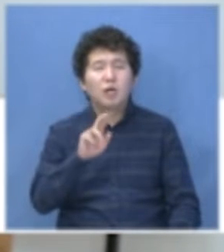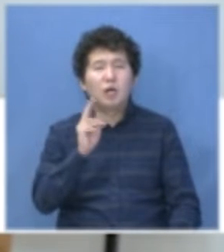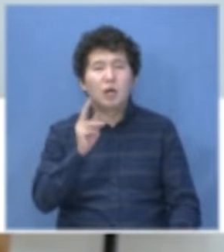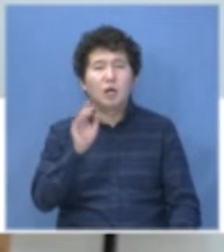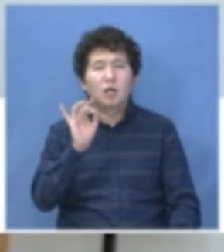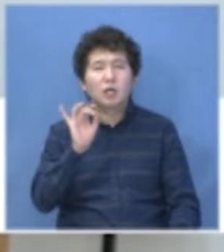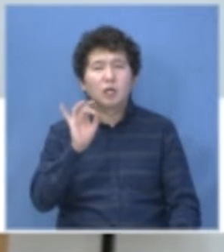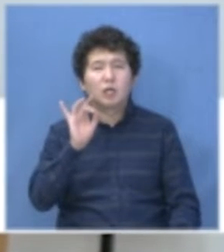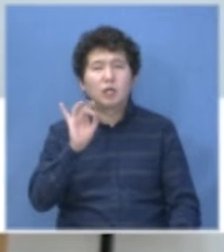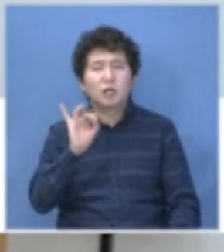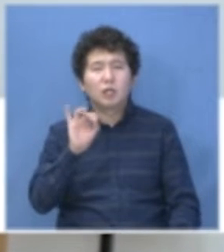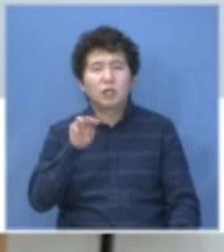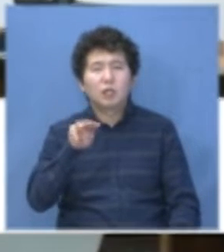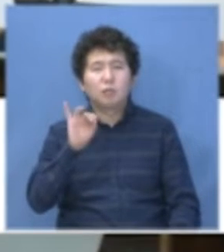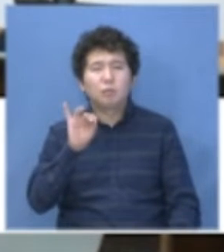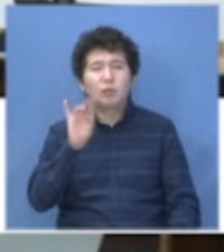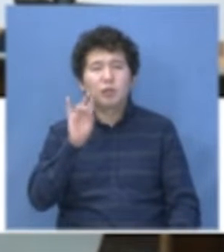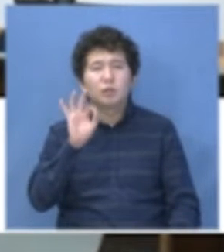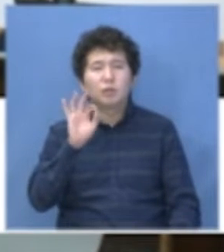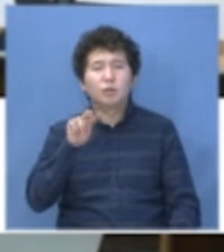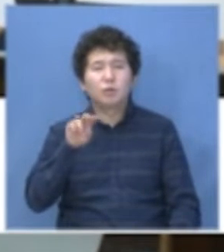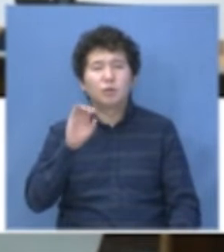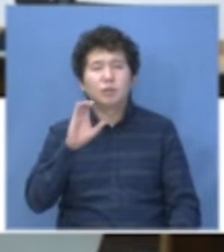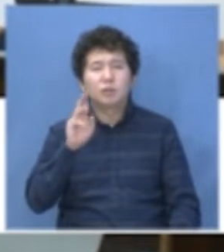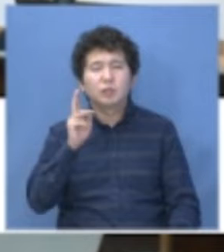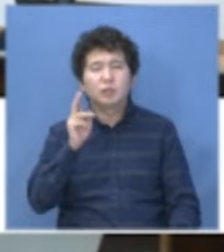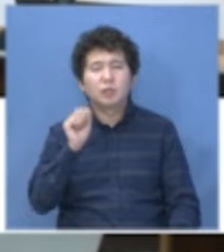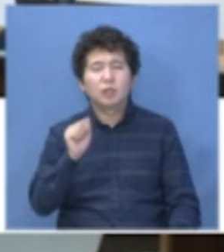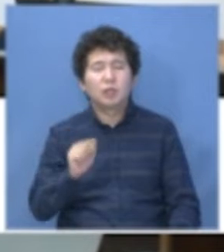внедрения искусственного интеллекта в судебную систему.